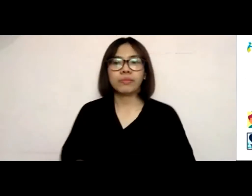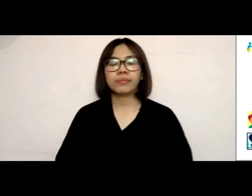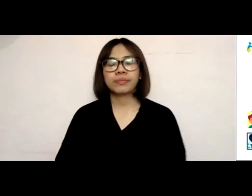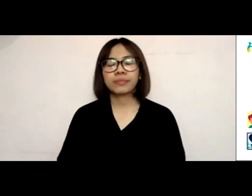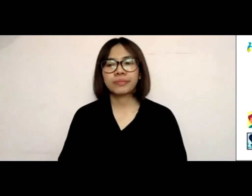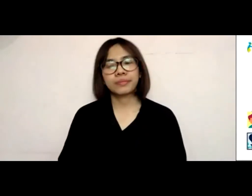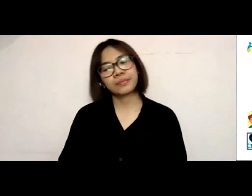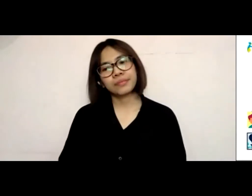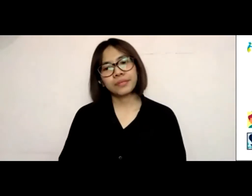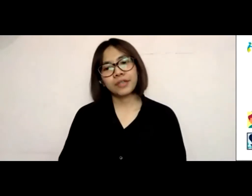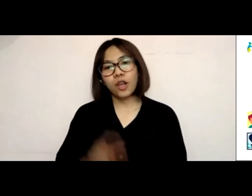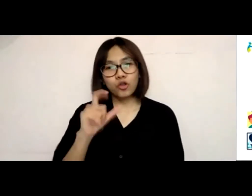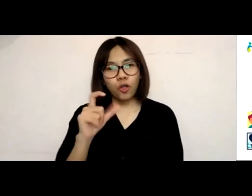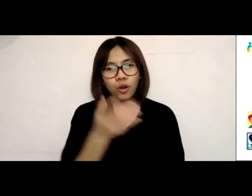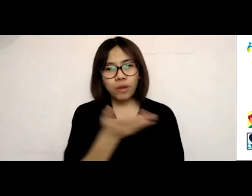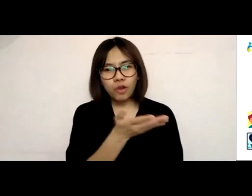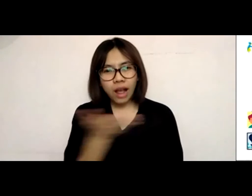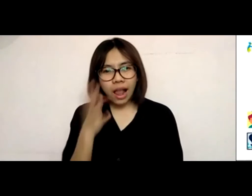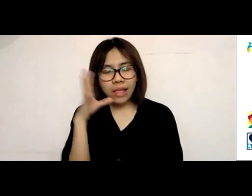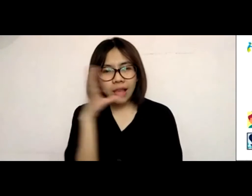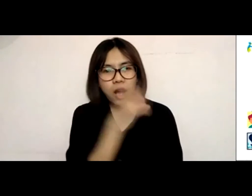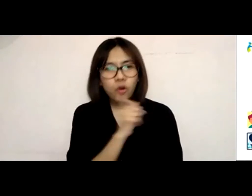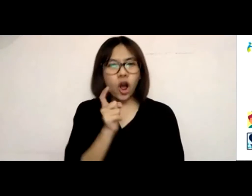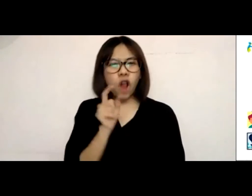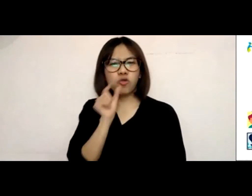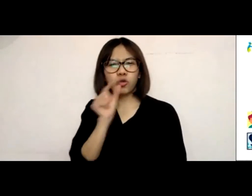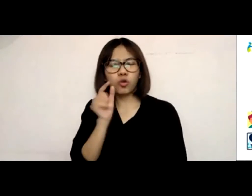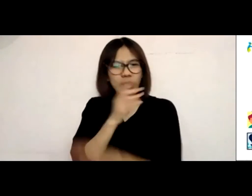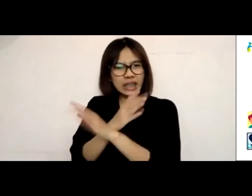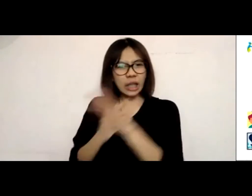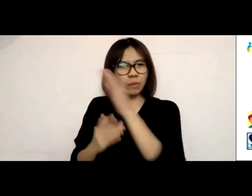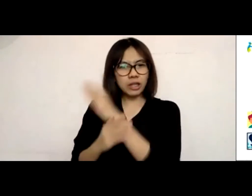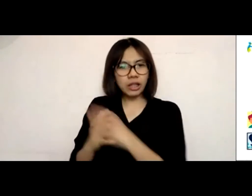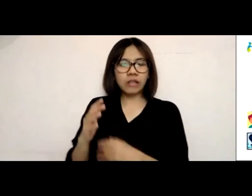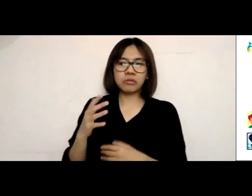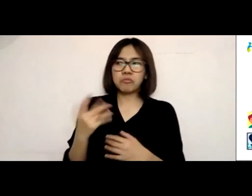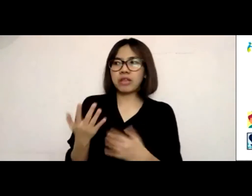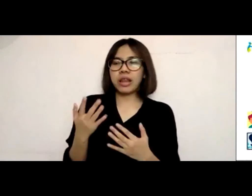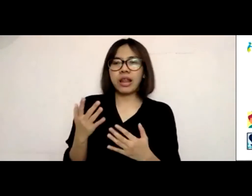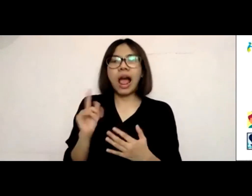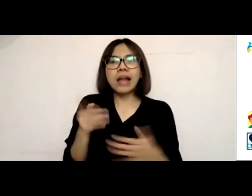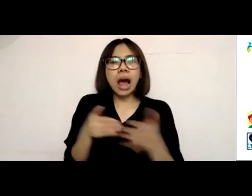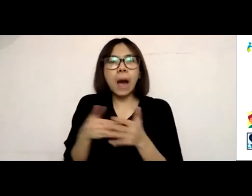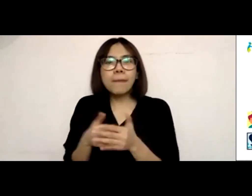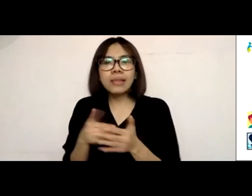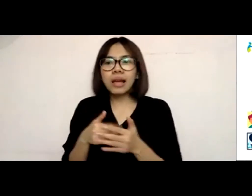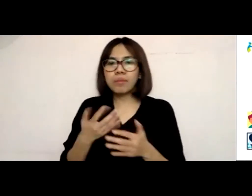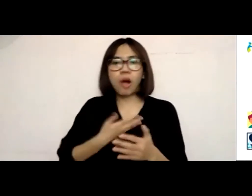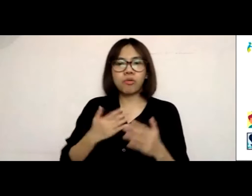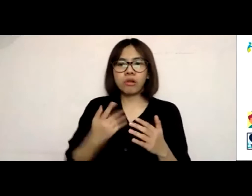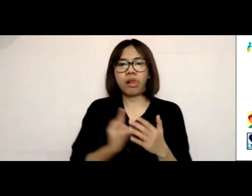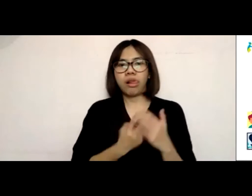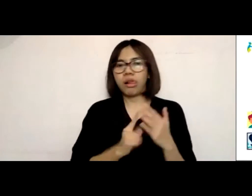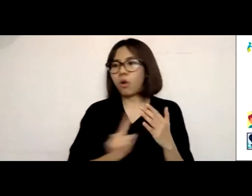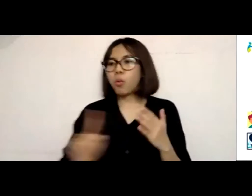sering dengar isunya mungkin ya kalau untuk disabilitas misalnya apakah dari mobilitas atau karena mereka punya persepsi yang